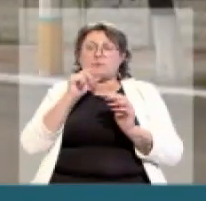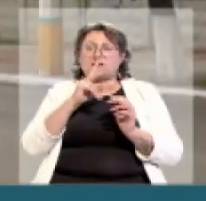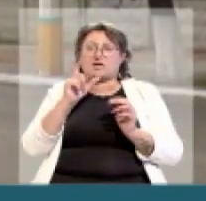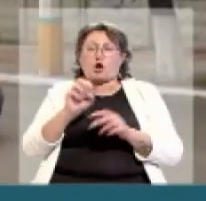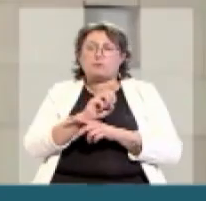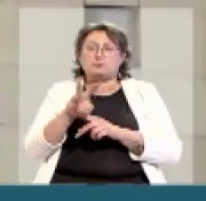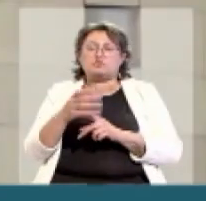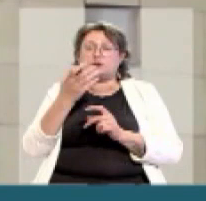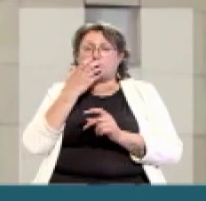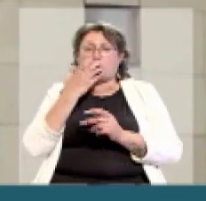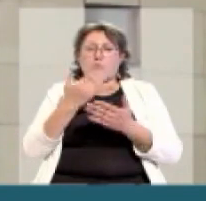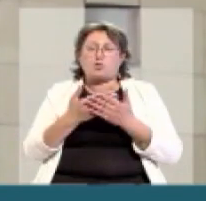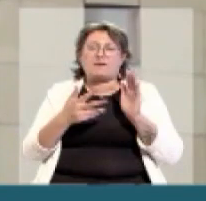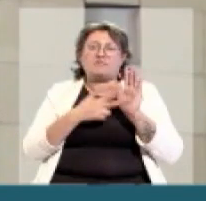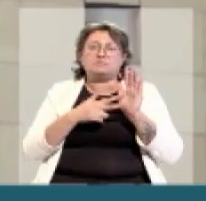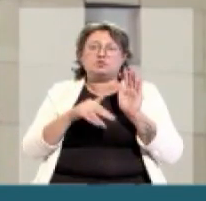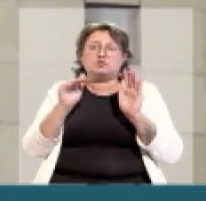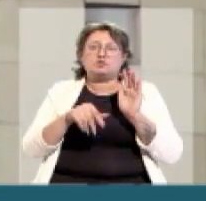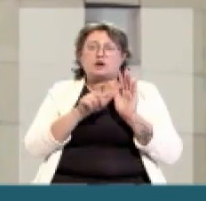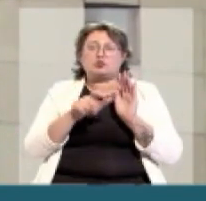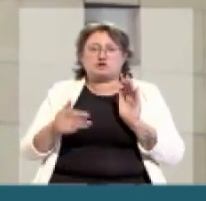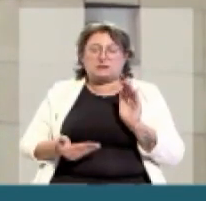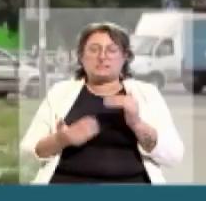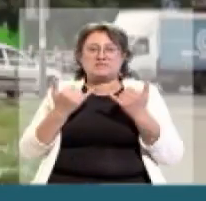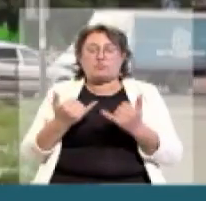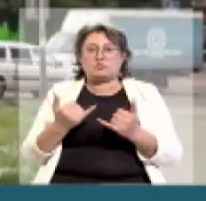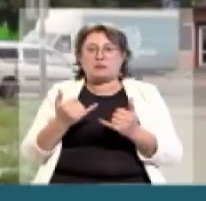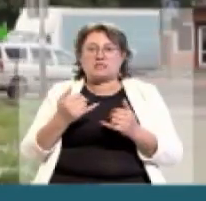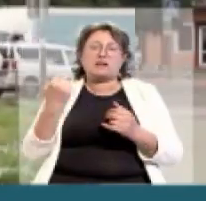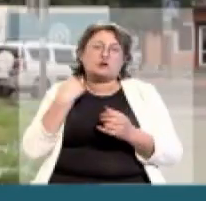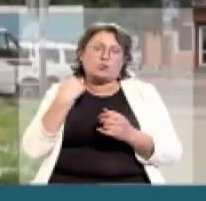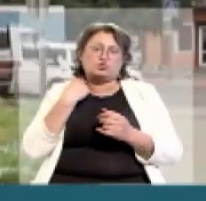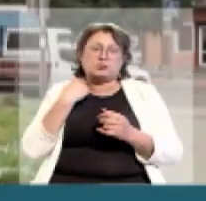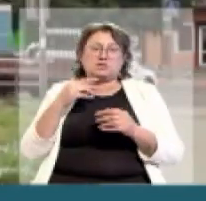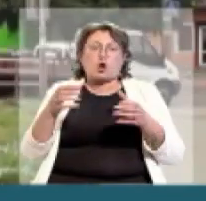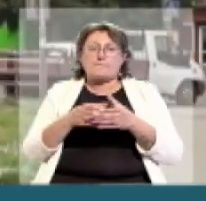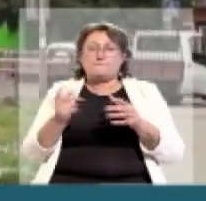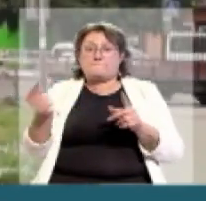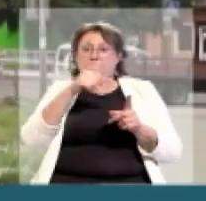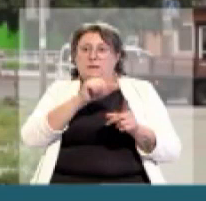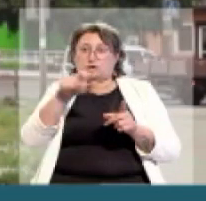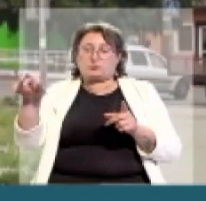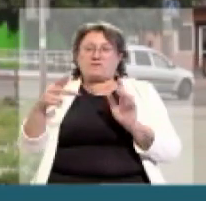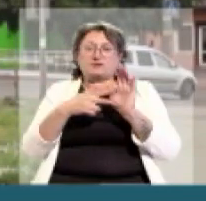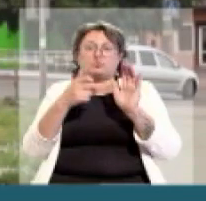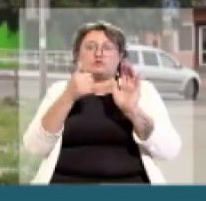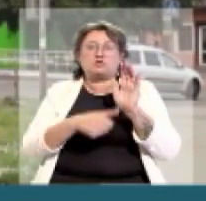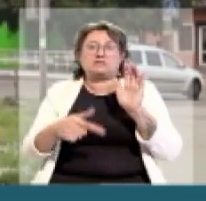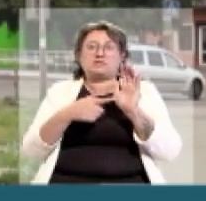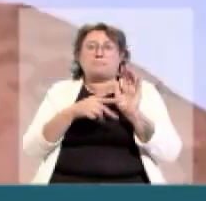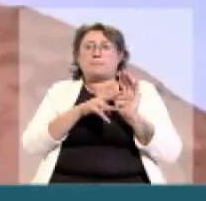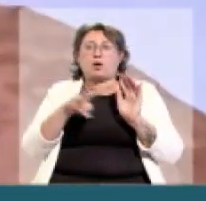КТЭК обеспечивает теплом около 80 тысяч жителей. Сегодня дебиторская задолженность компании составляет